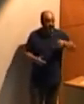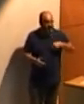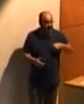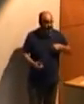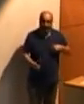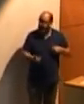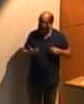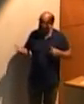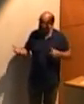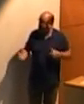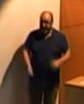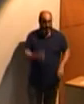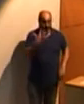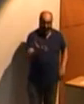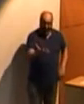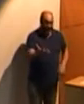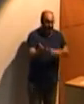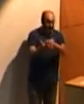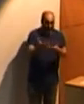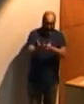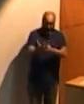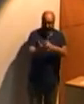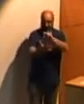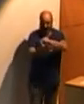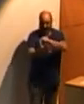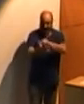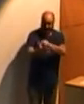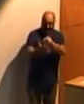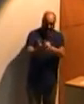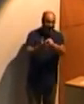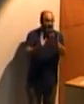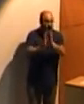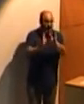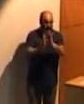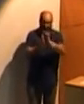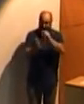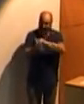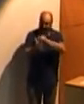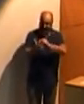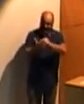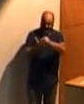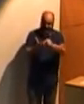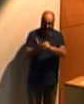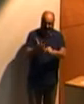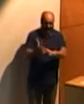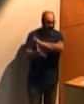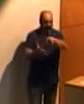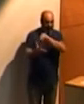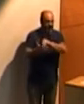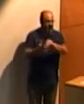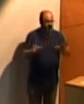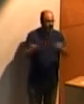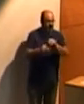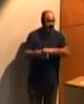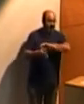ce soit la somme le produit ou tout ce qu'on voudra d'un ensemble de fonctionnalités alors si je change ses fonctionnalités à la façon de lego